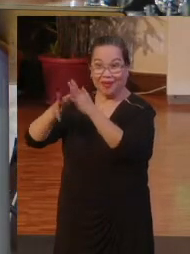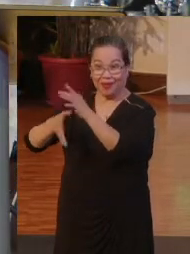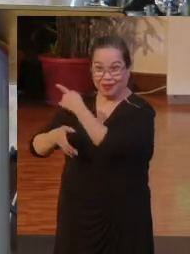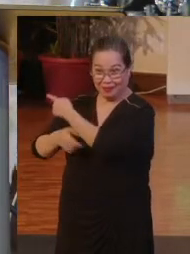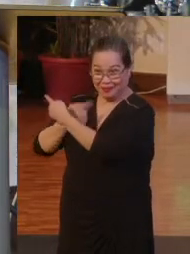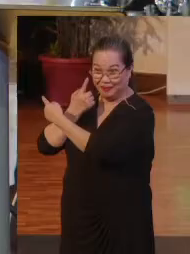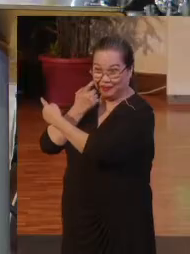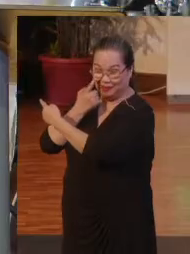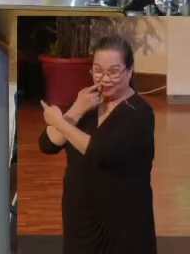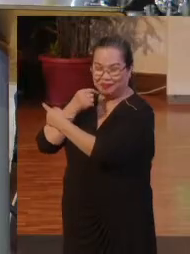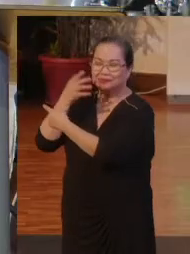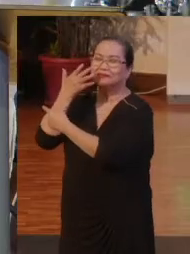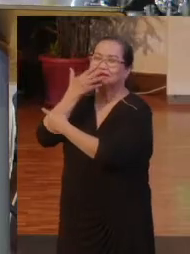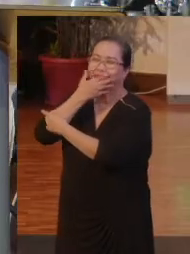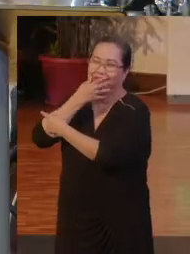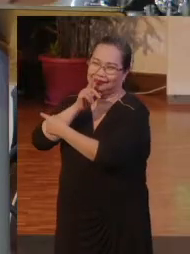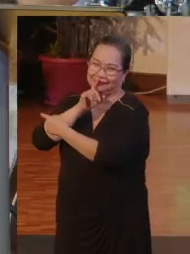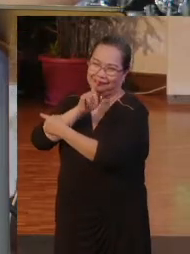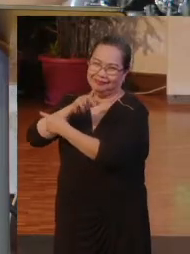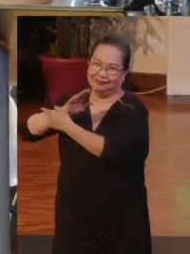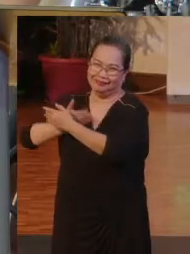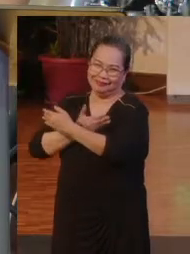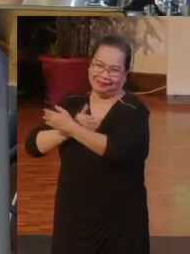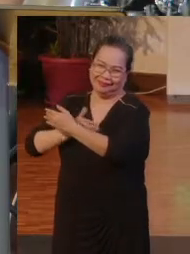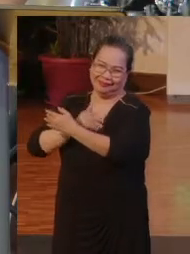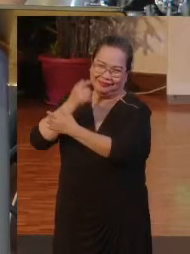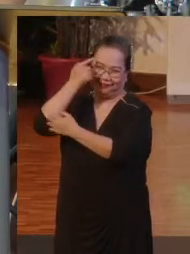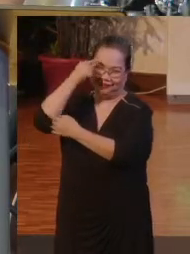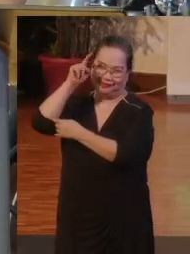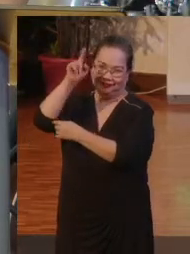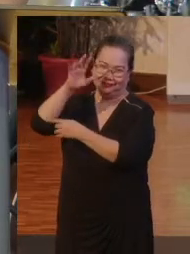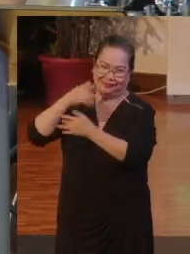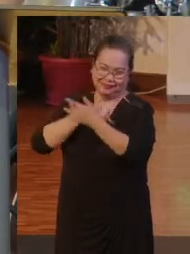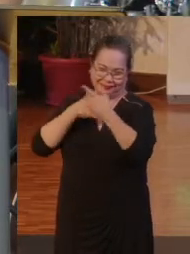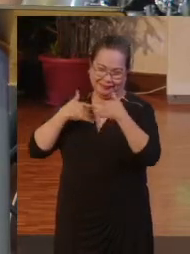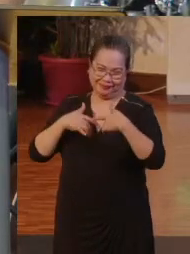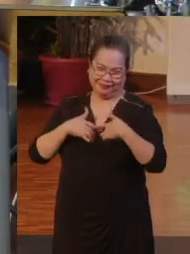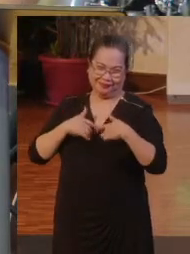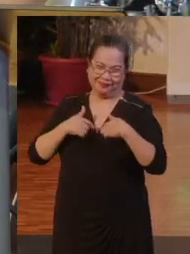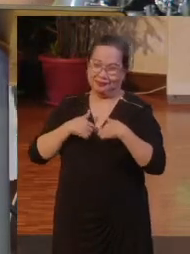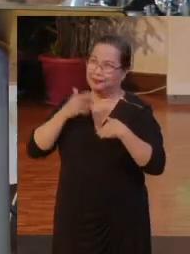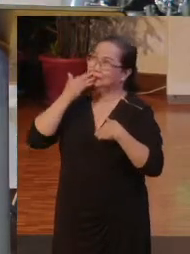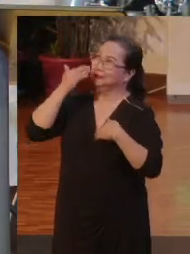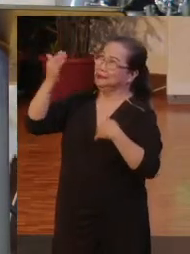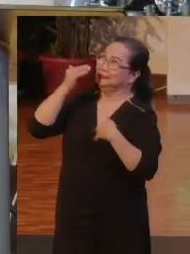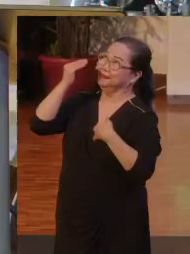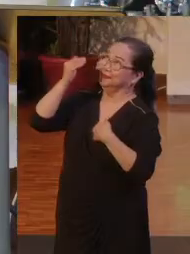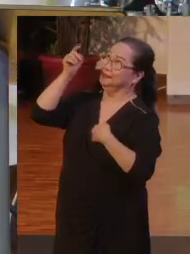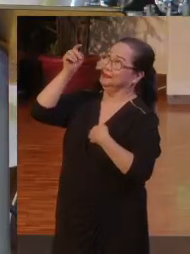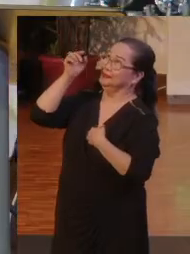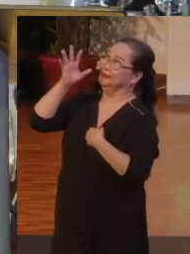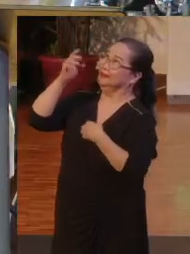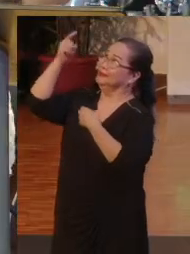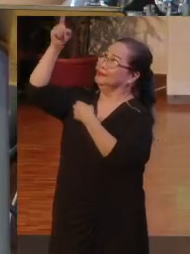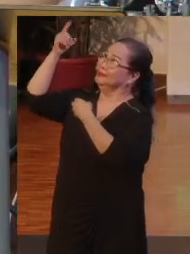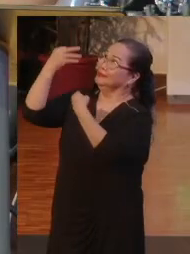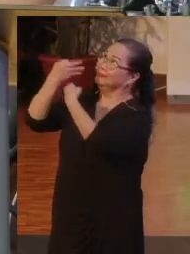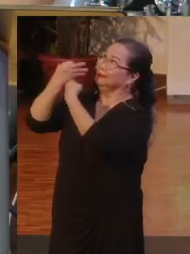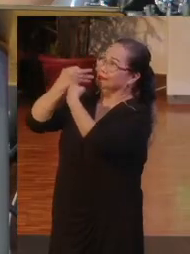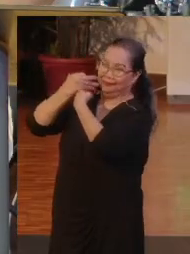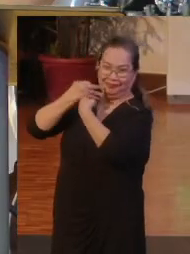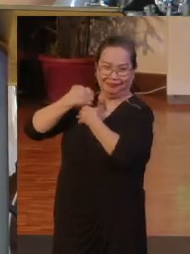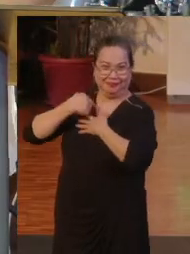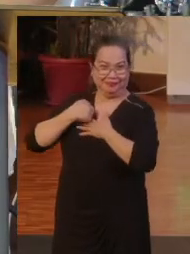Pero napakaganda po na isang awit ng papuri sa isang puso na nagpapasalamat sa katapatan ng